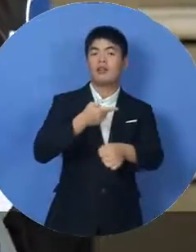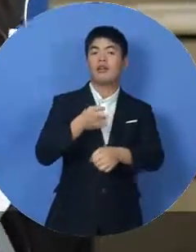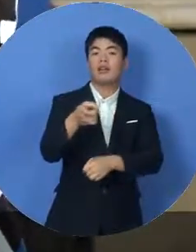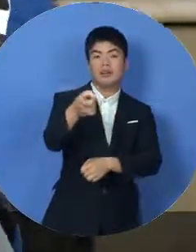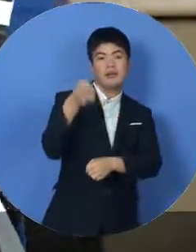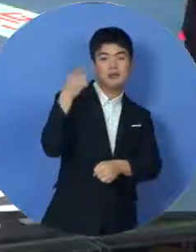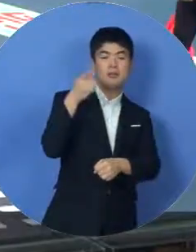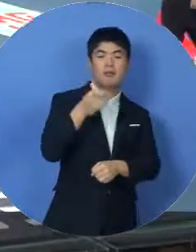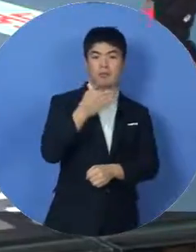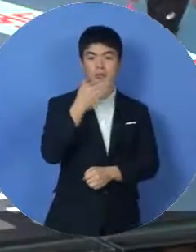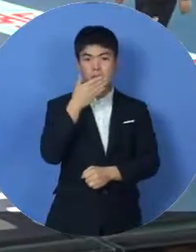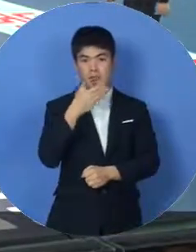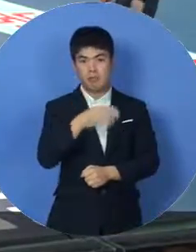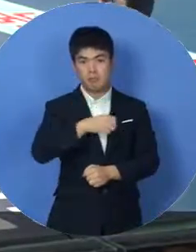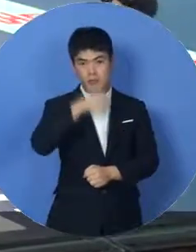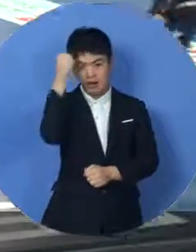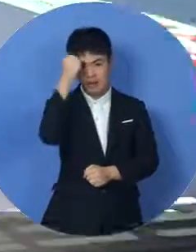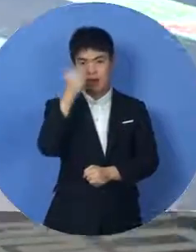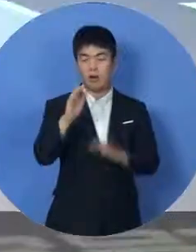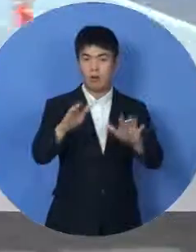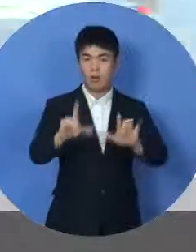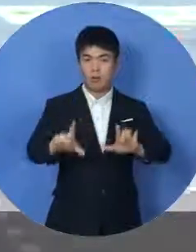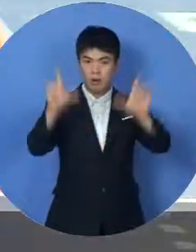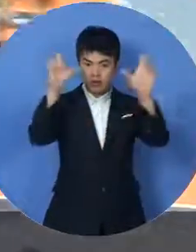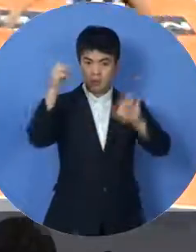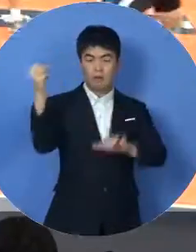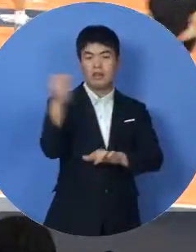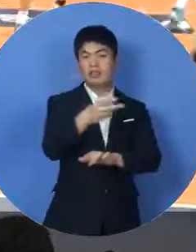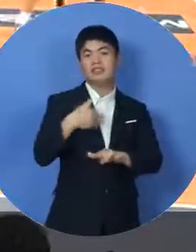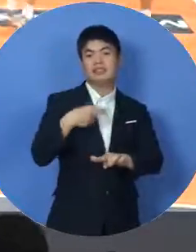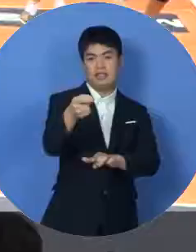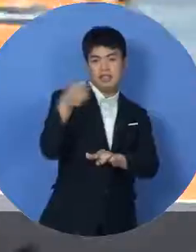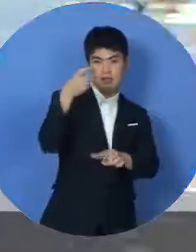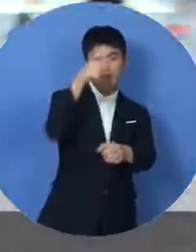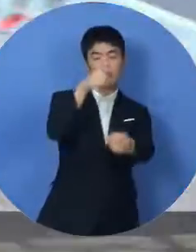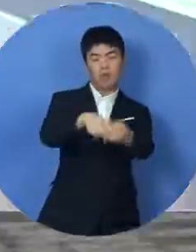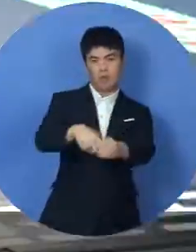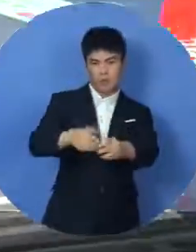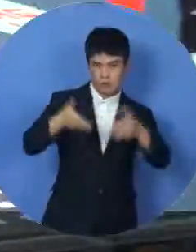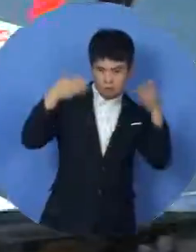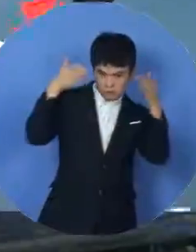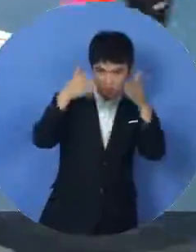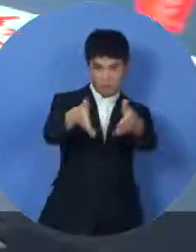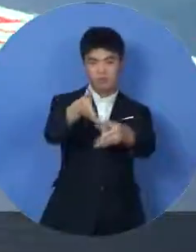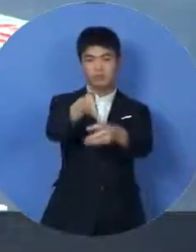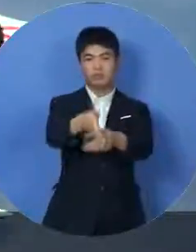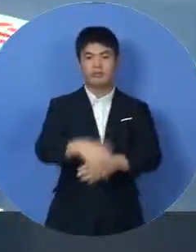신인 선수 영입 등 전력 강화를 통해 또다시 정상 탈환에 나설 예정입니다.